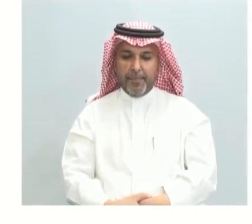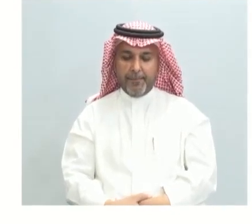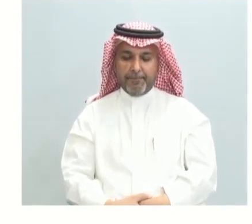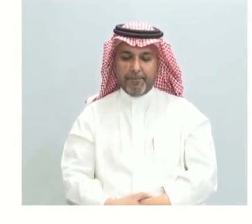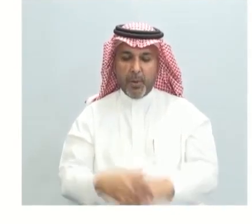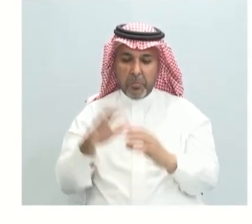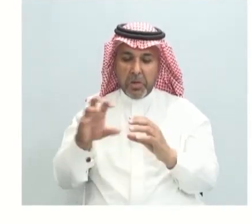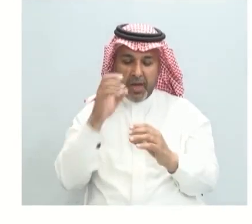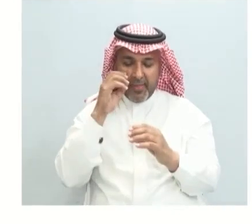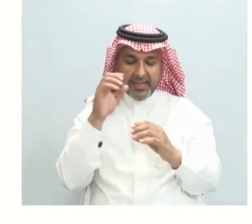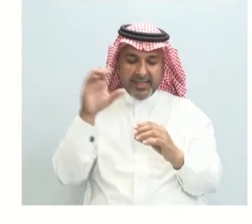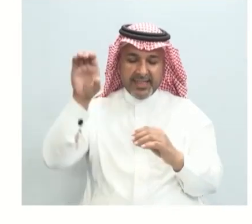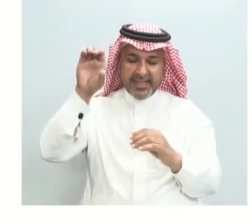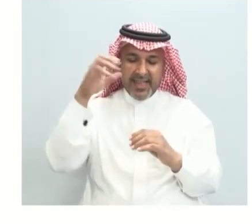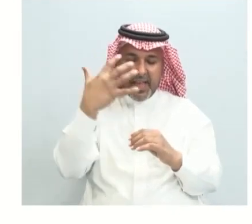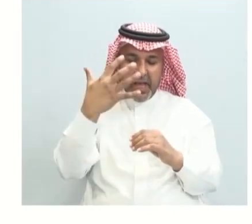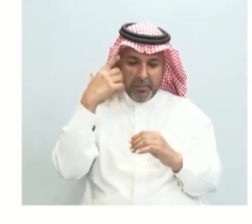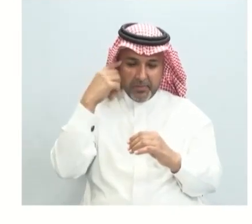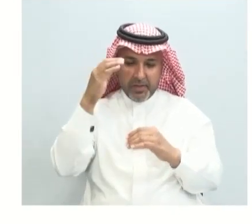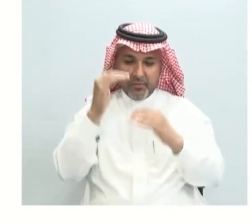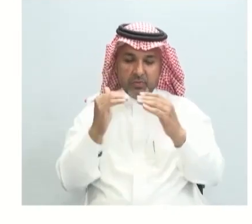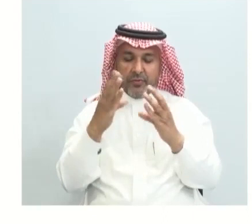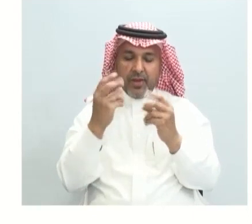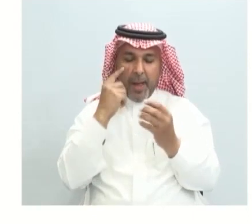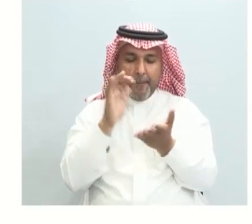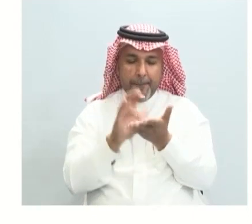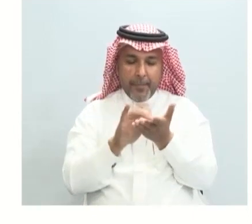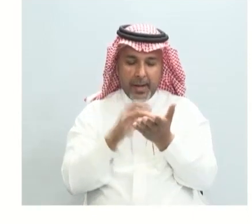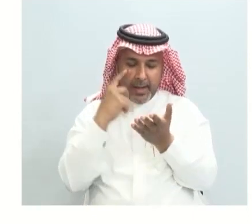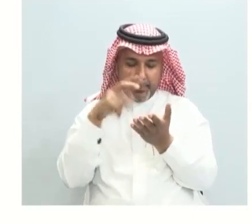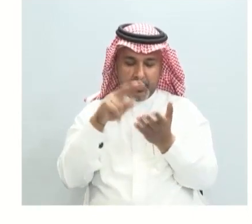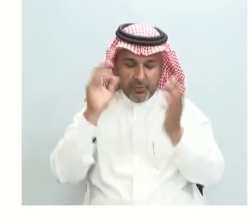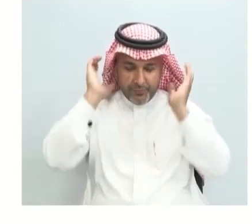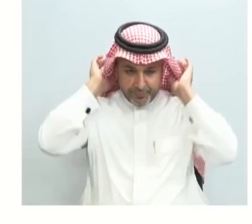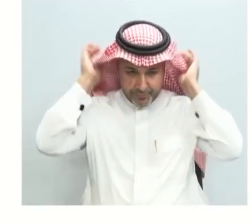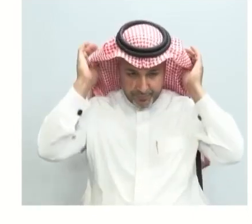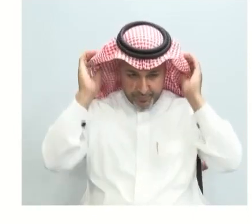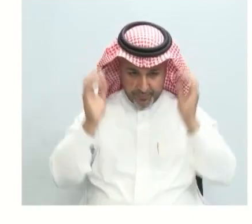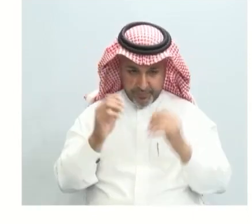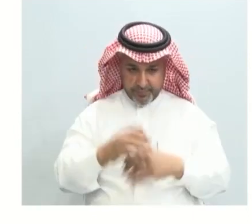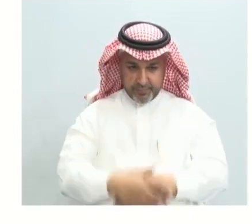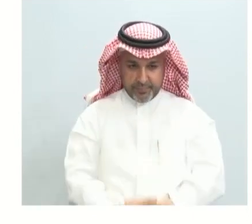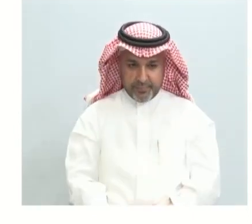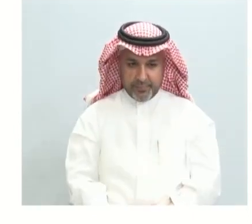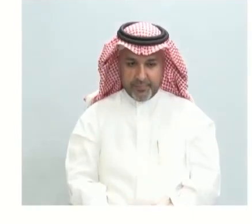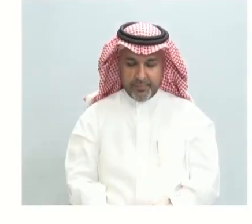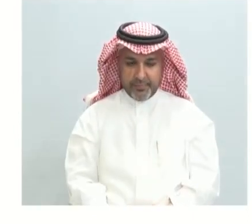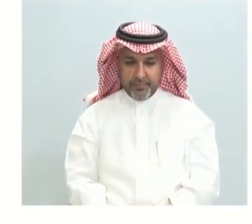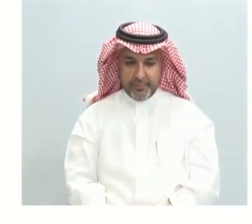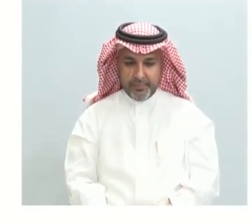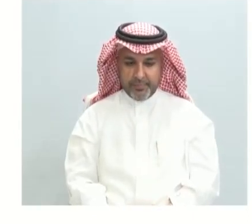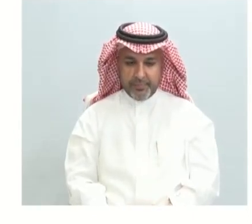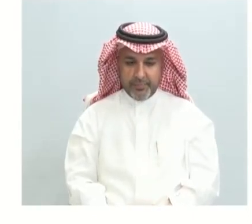17 بهذه الصوره وبالتالي راح نقول الان يلا نفتح نقول ففت ساين اللي ساين